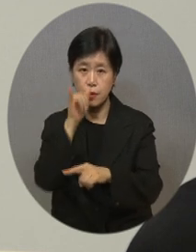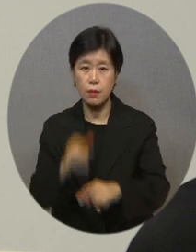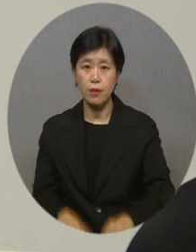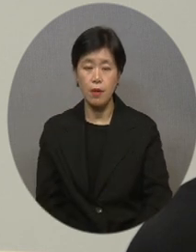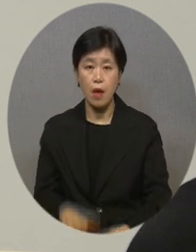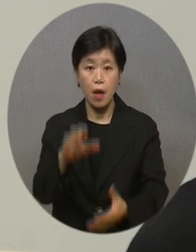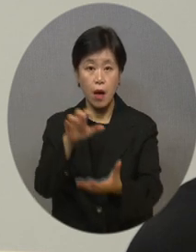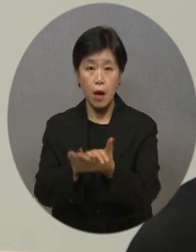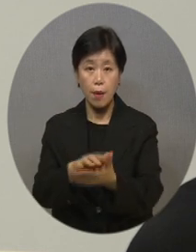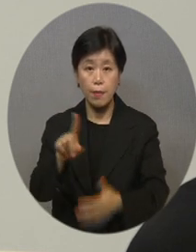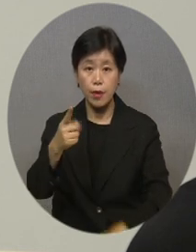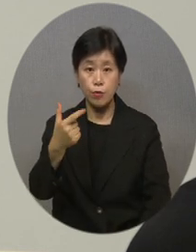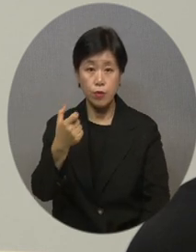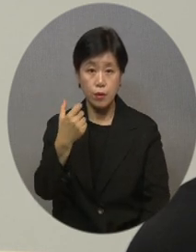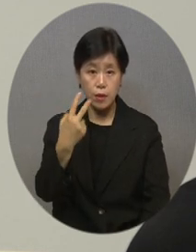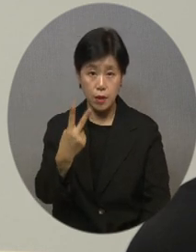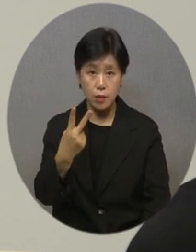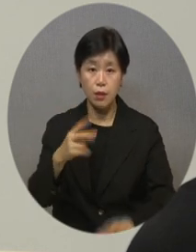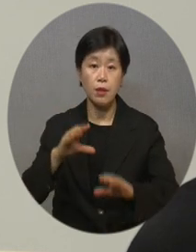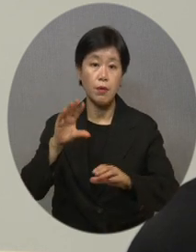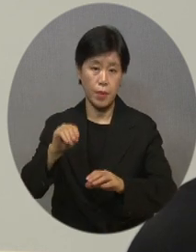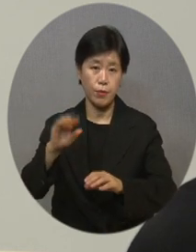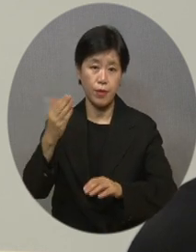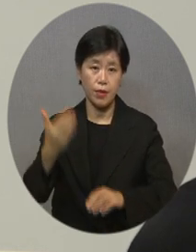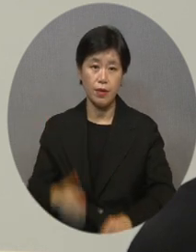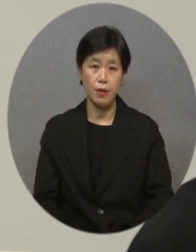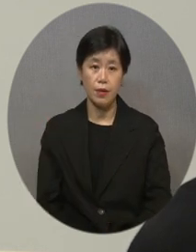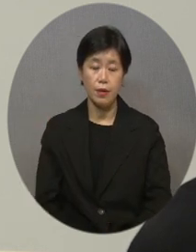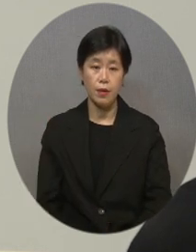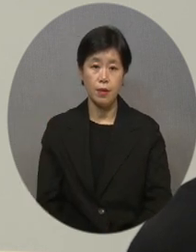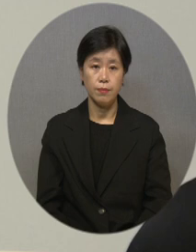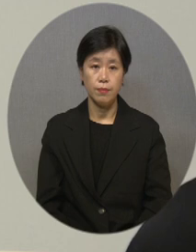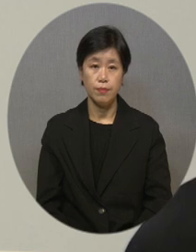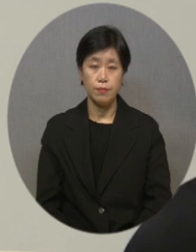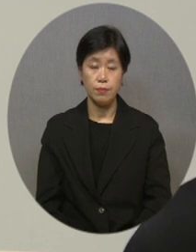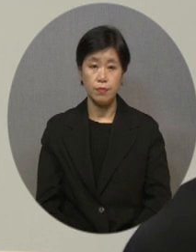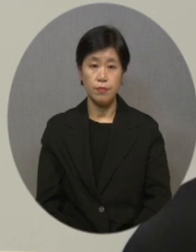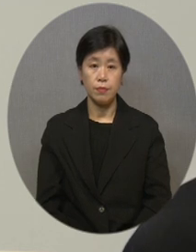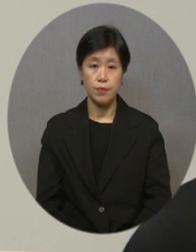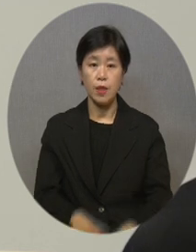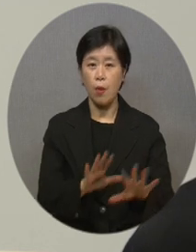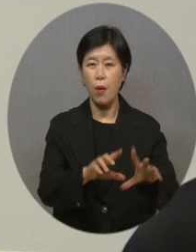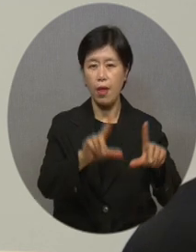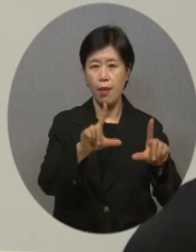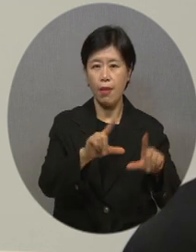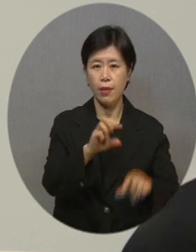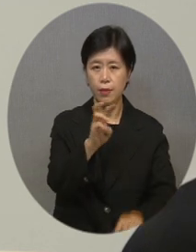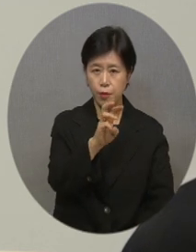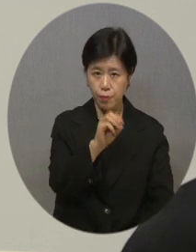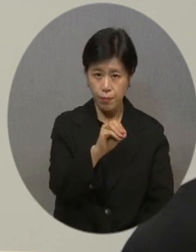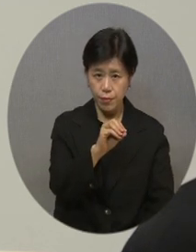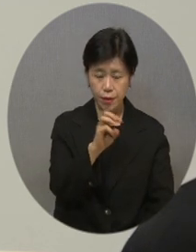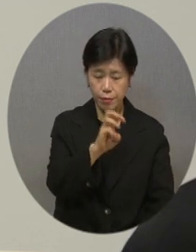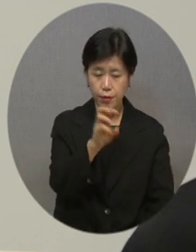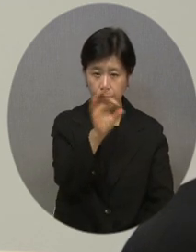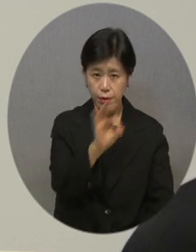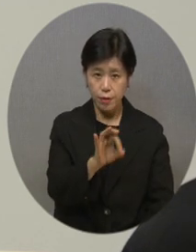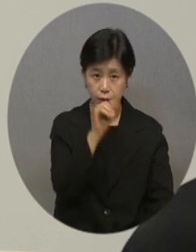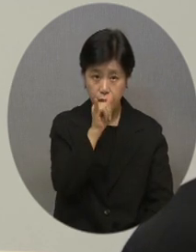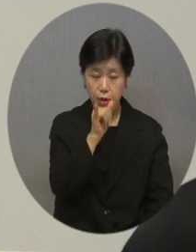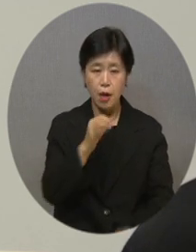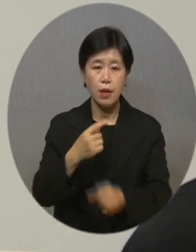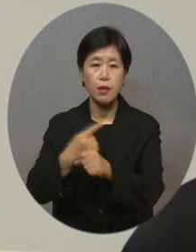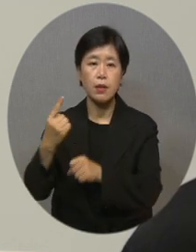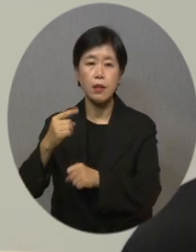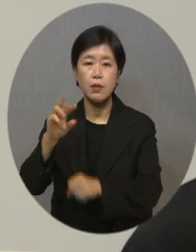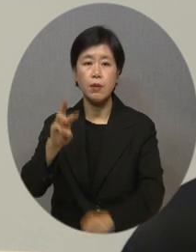있거든요. 그리고 내년 같은 경우에는 32%를 곱해가지고 아까 말 183만 원이 되는 겁니다. 요거에다가